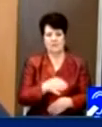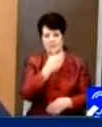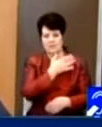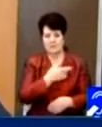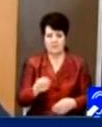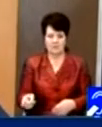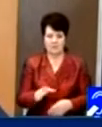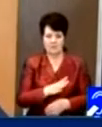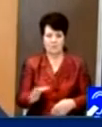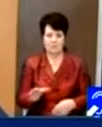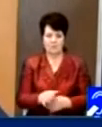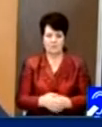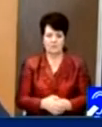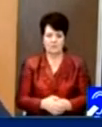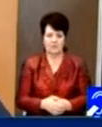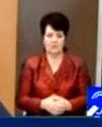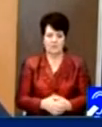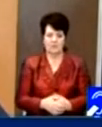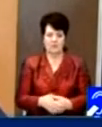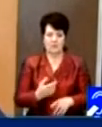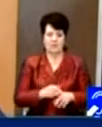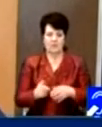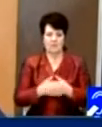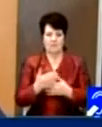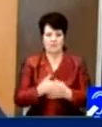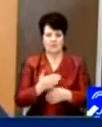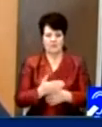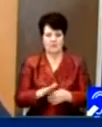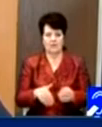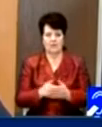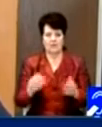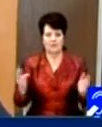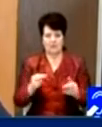nu a fost finisat examinarea cauzei penale, nu a fost audiat plus martorii,